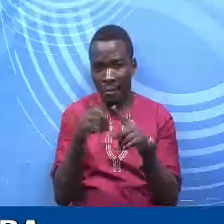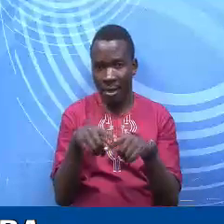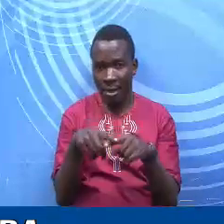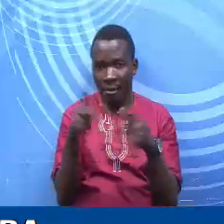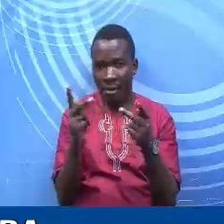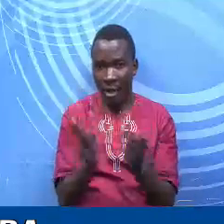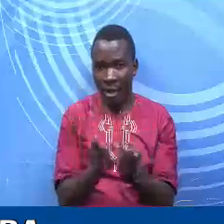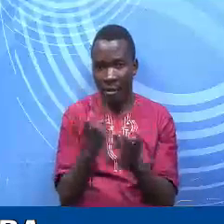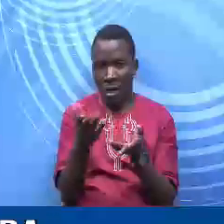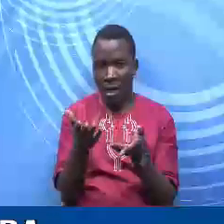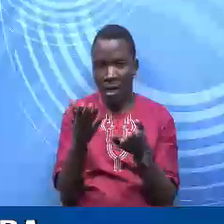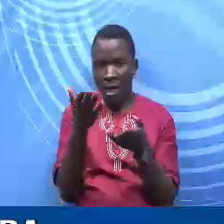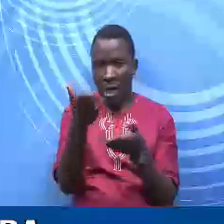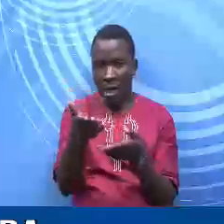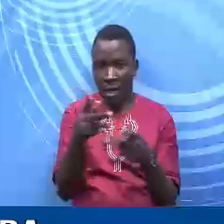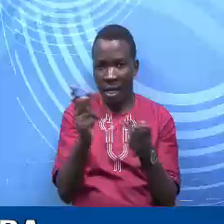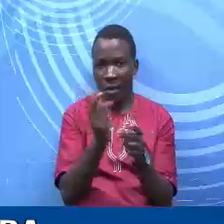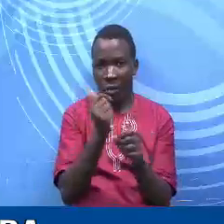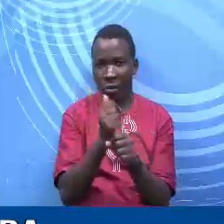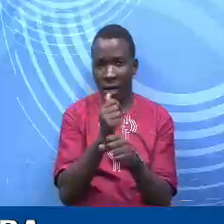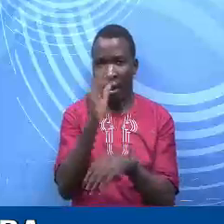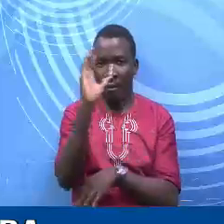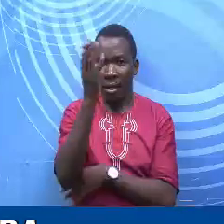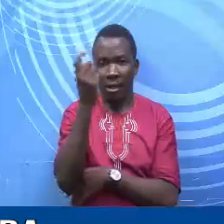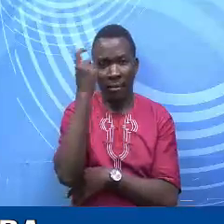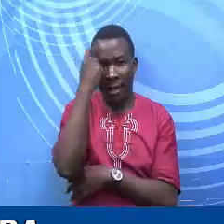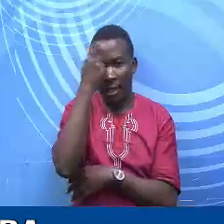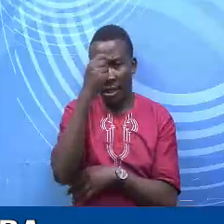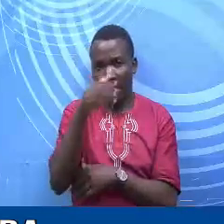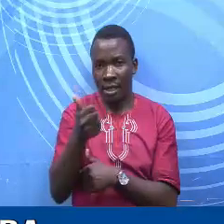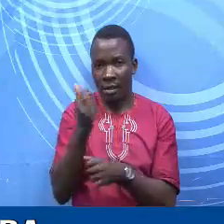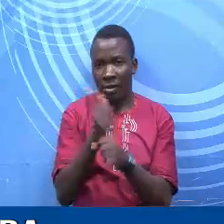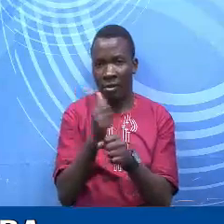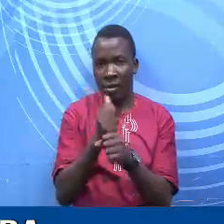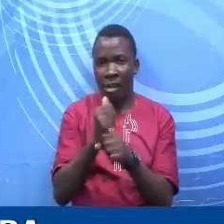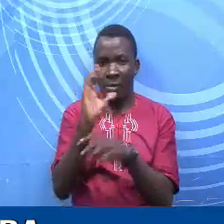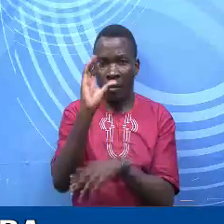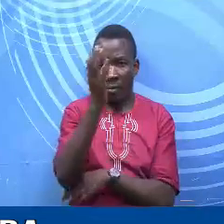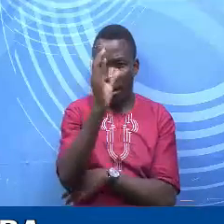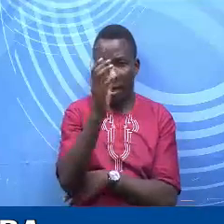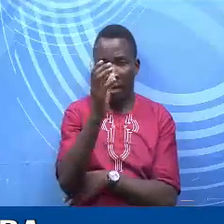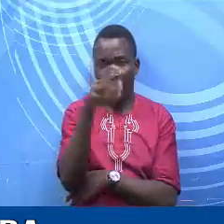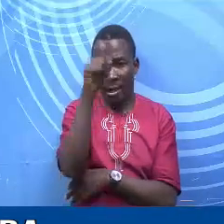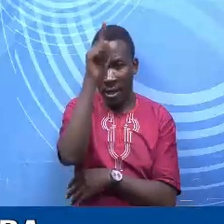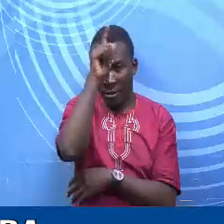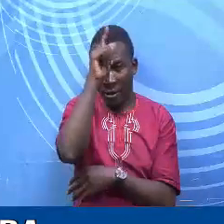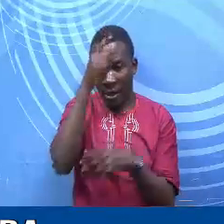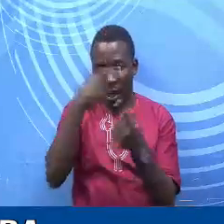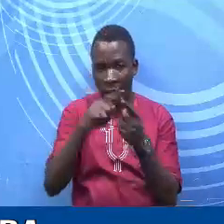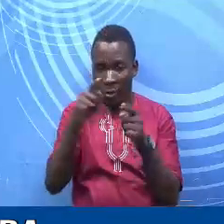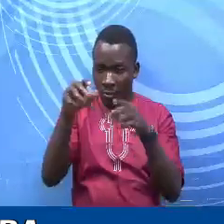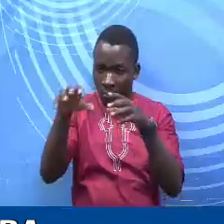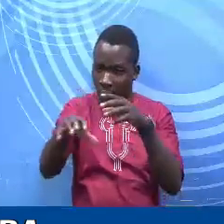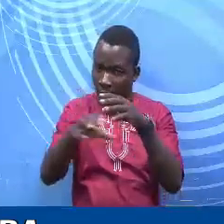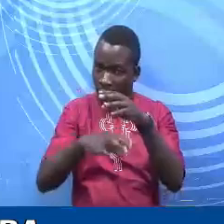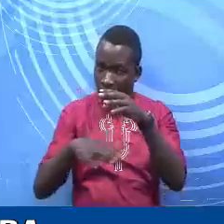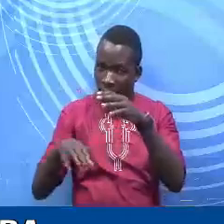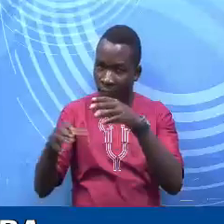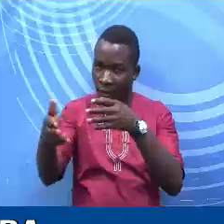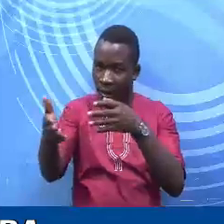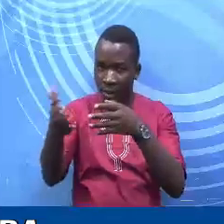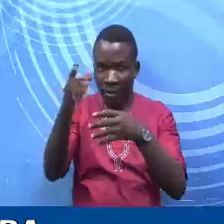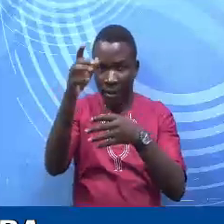buri. Hari aho dukora amashyamba ya Leta, hakaba n'aho dukora mu mashyamba y'abaturage, ariko iki gice cy'ahangaha ni amashyamba y'abaturage. Ariko hari n'indi